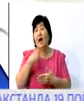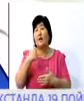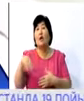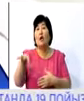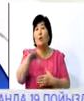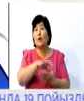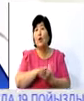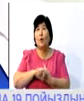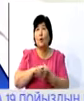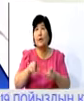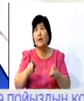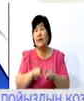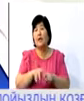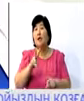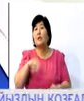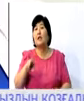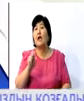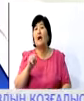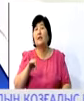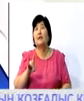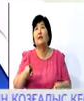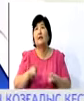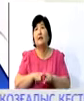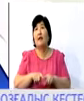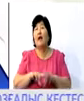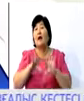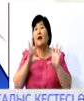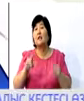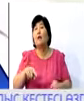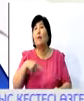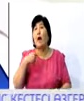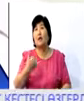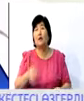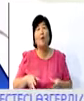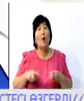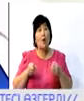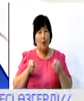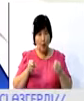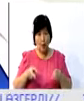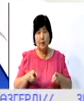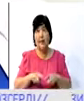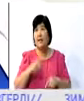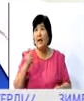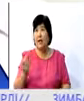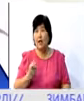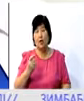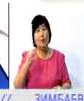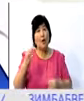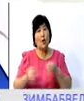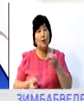қоғамдық бірлестіктің кәсіби медиатор ретінде жалпы айта берейін, бұл қылмыстыққа да, осы экономикалық сотқа